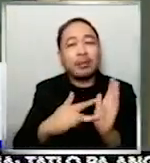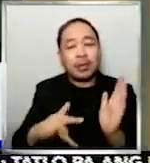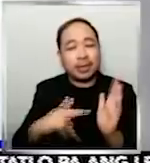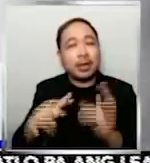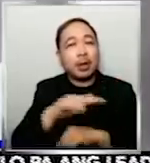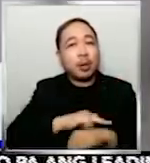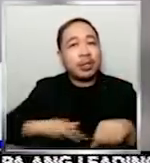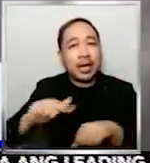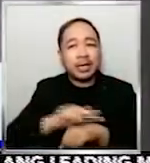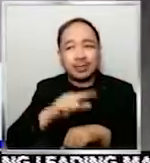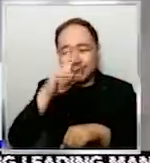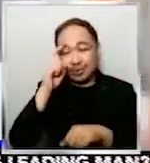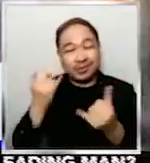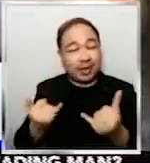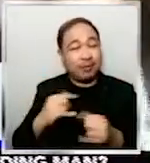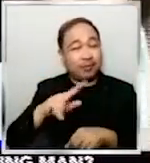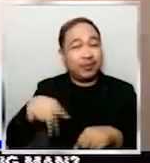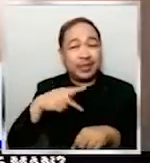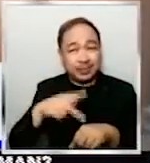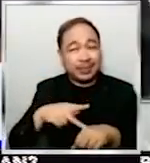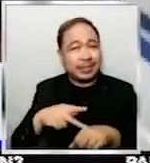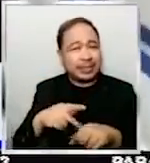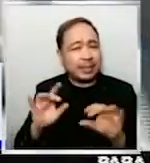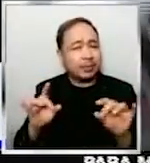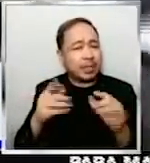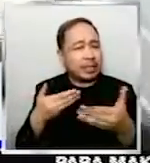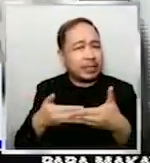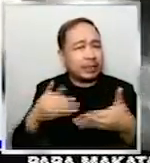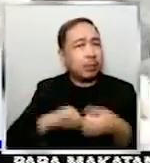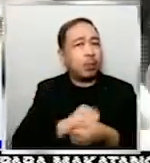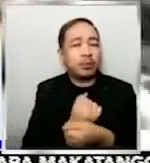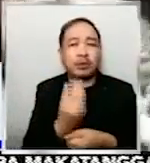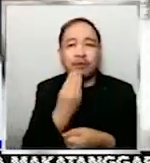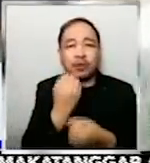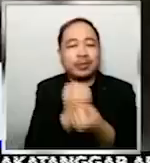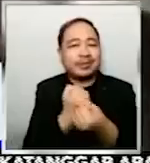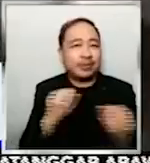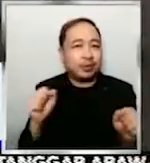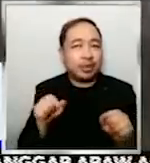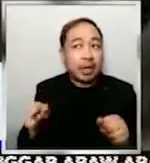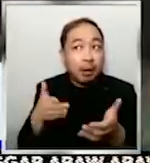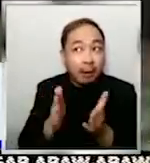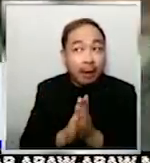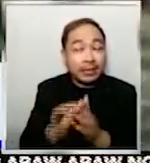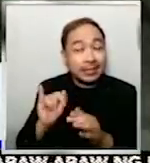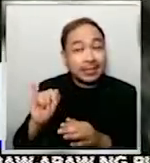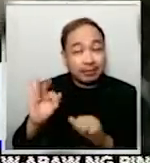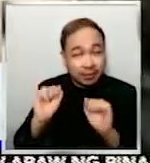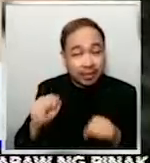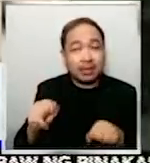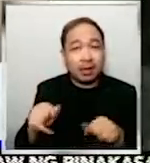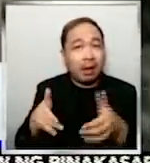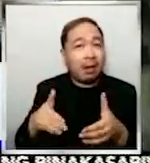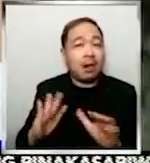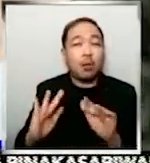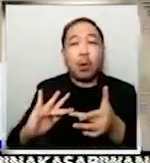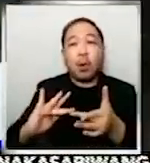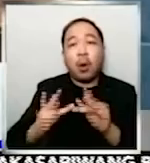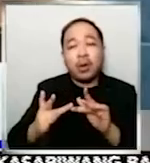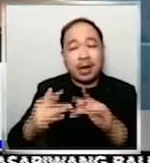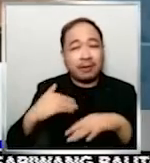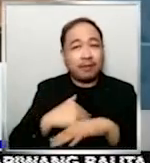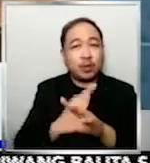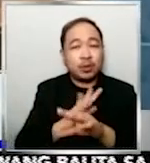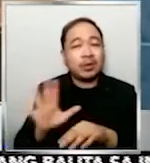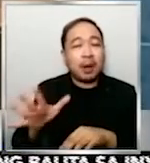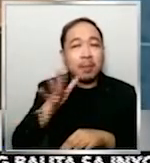bansa. Nakiusap din sa korte si De Lima na payagan siyang makapag-online video conference sa kanyang ina na nasa critical na kondisyon ngayon.